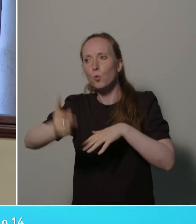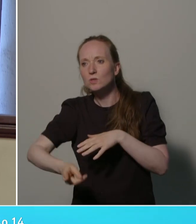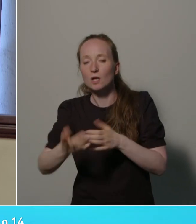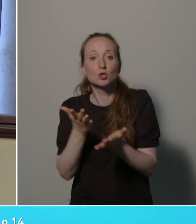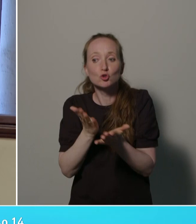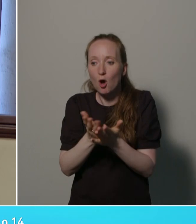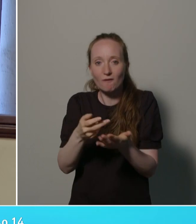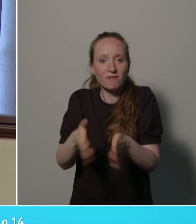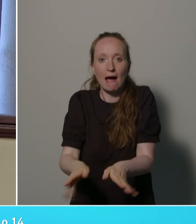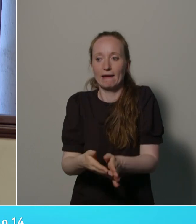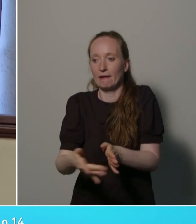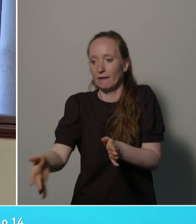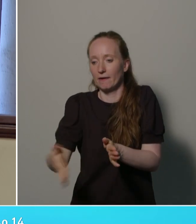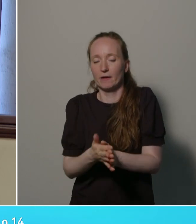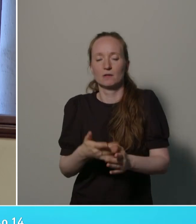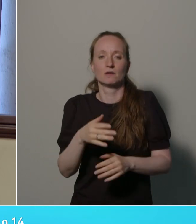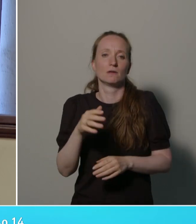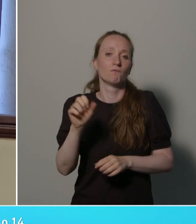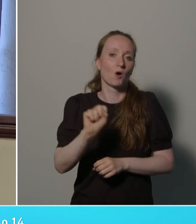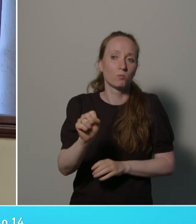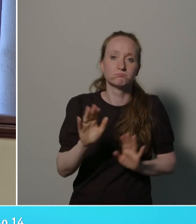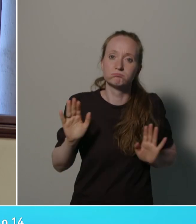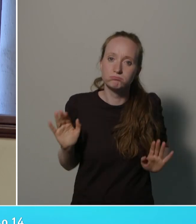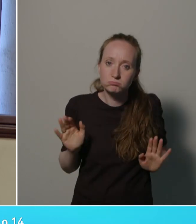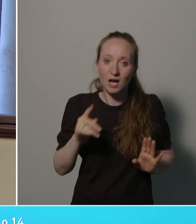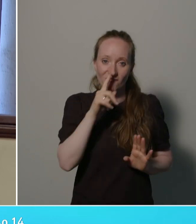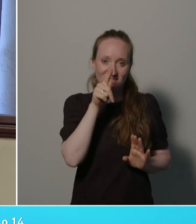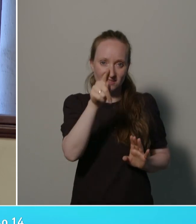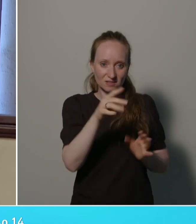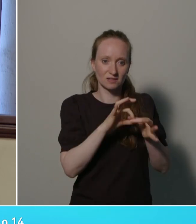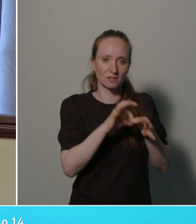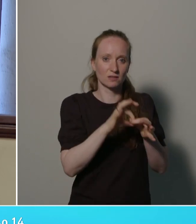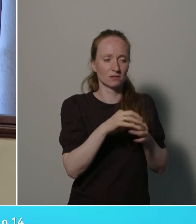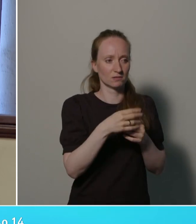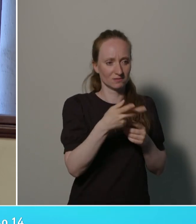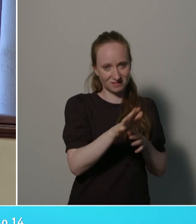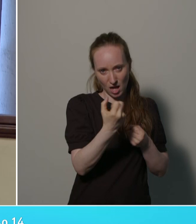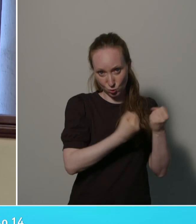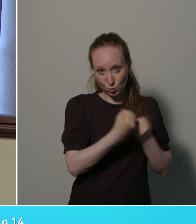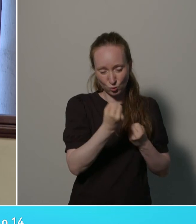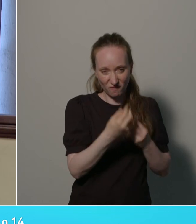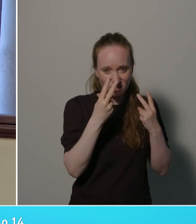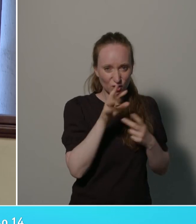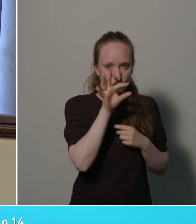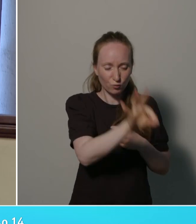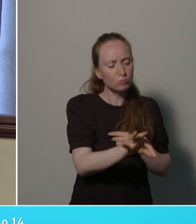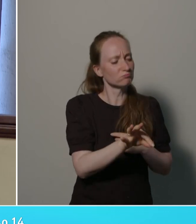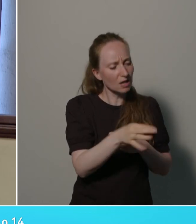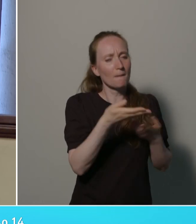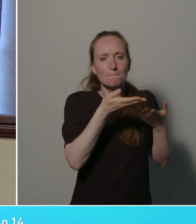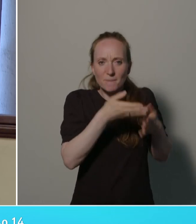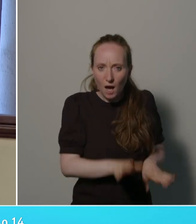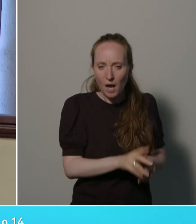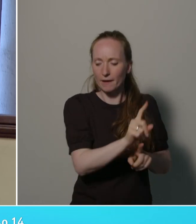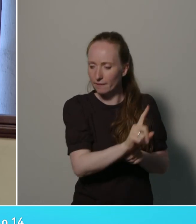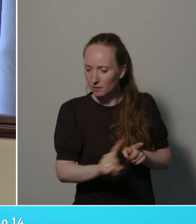manches ist der Weg zu weit oder wie auch immer. Aber wem sein Auto heilig ist, da läuft er 200 Meter möglicherweise, um dann im Winter sein Auto ohne